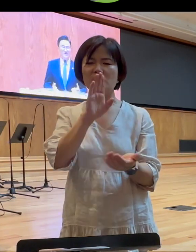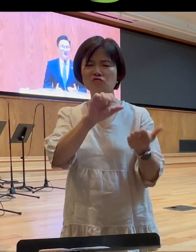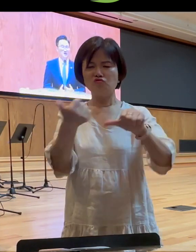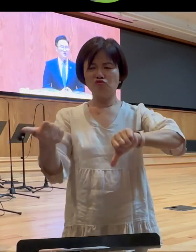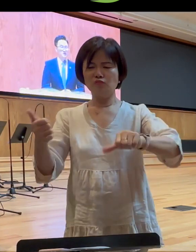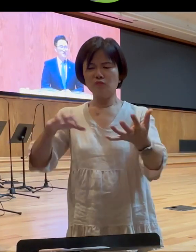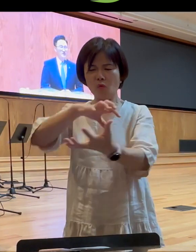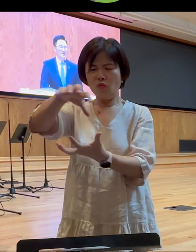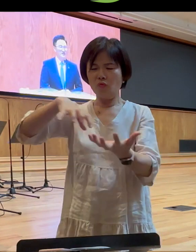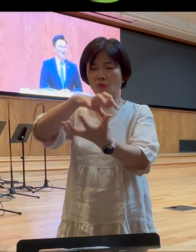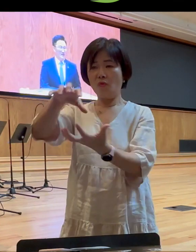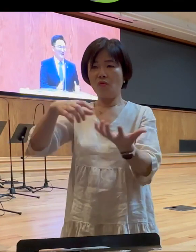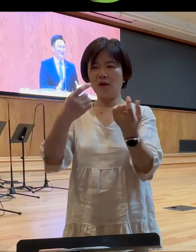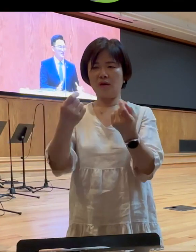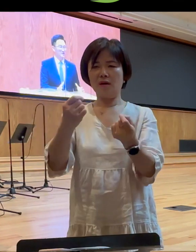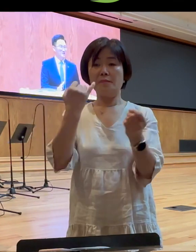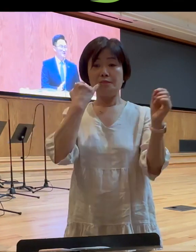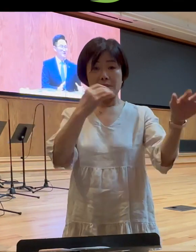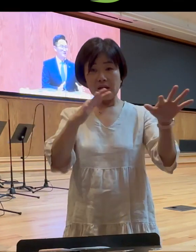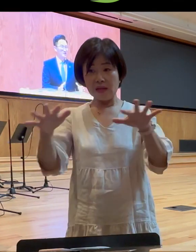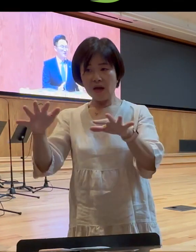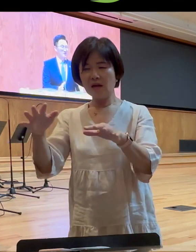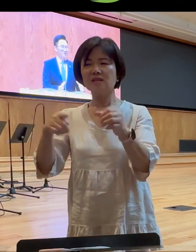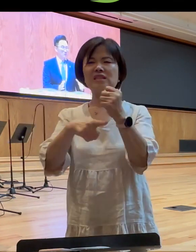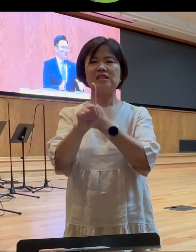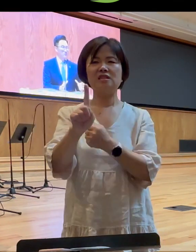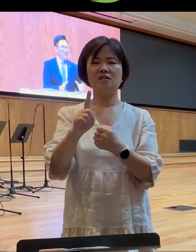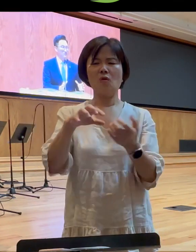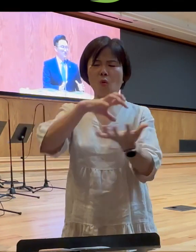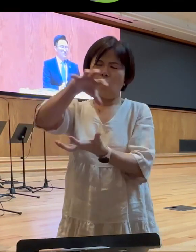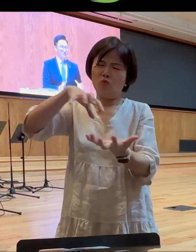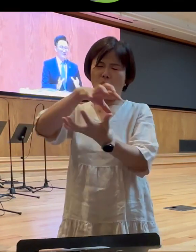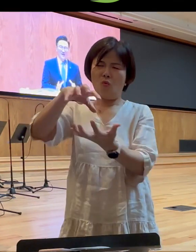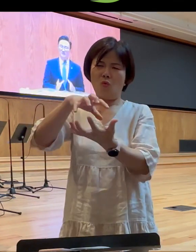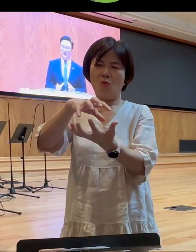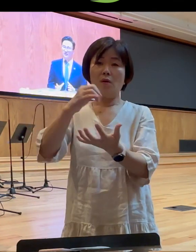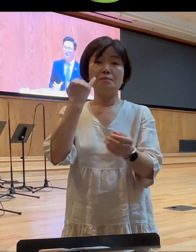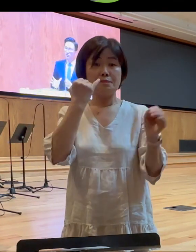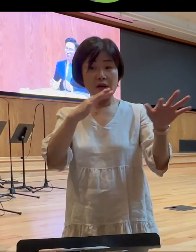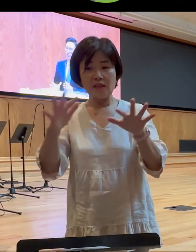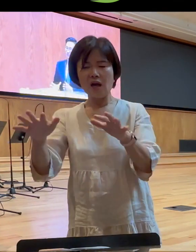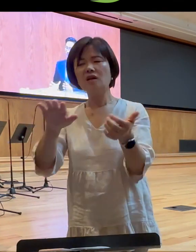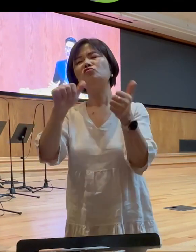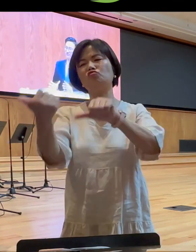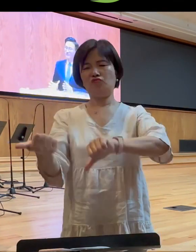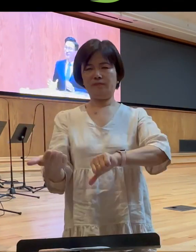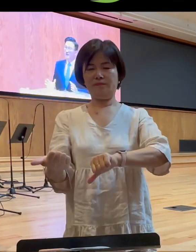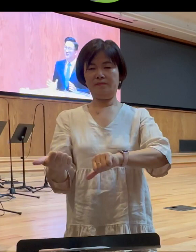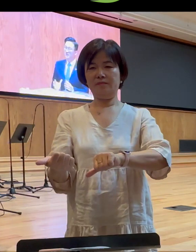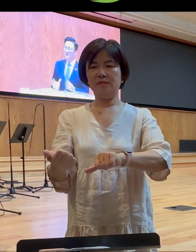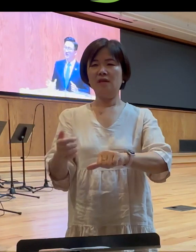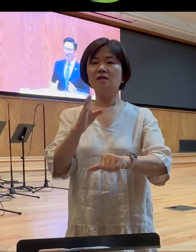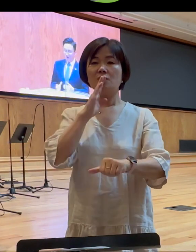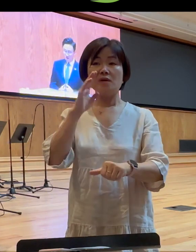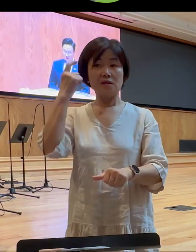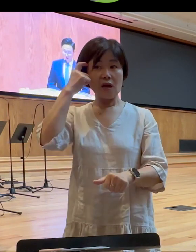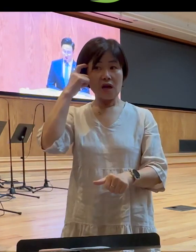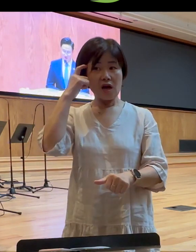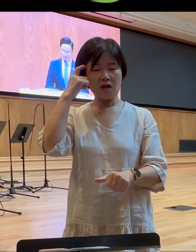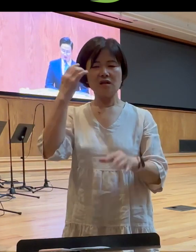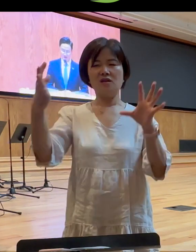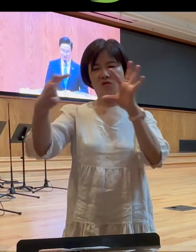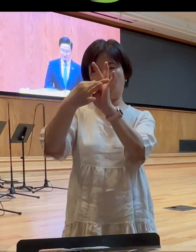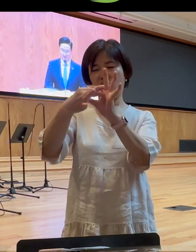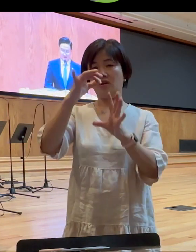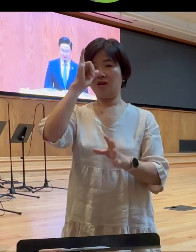연결된 개념이었습니다. 바다하면 혼돈, 바다하면 죽음, 이렇게 이미지가 연결되어졌던